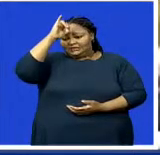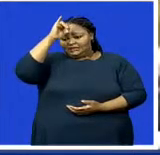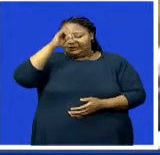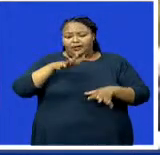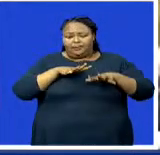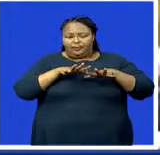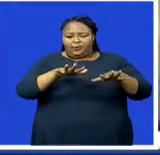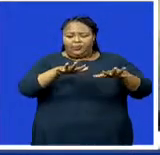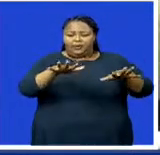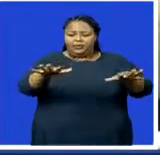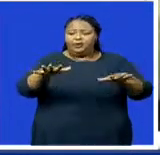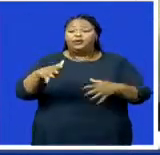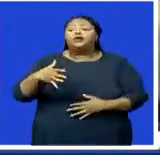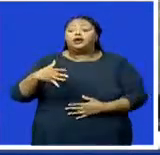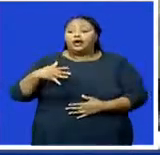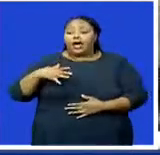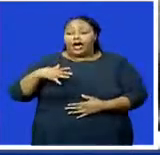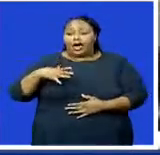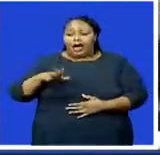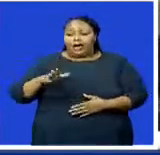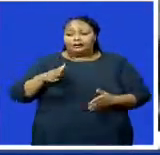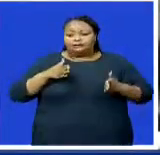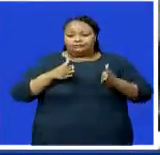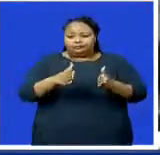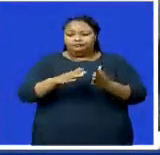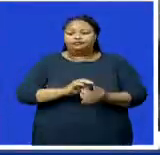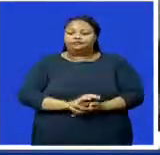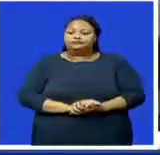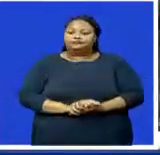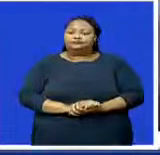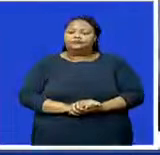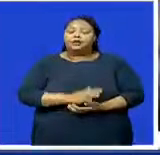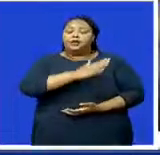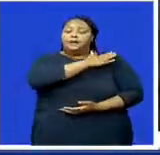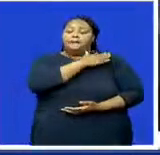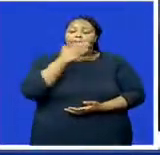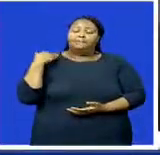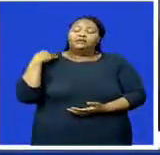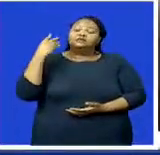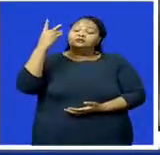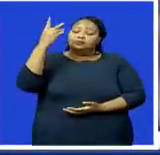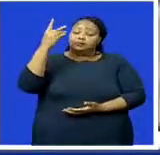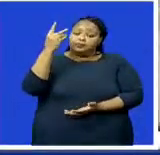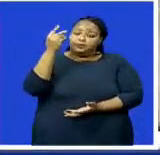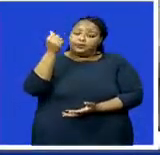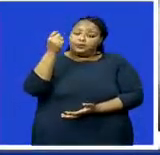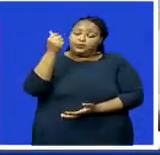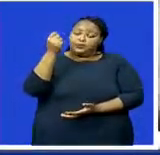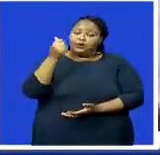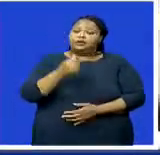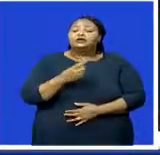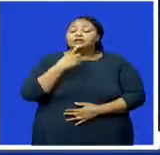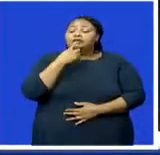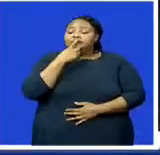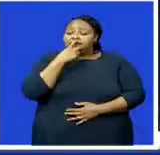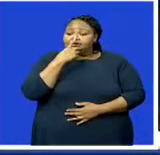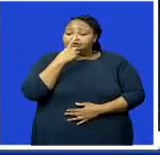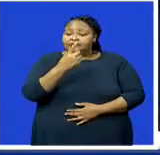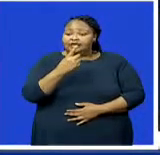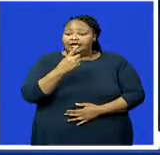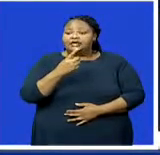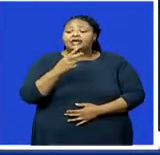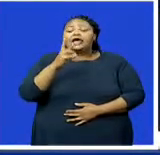etinhlangothini letahlukene. Ngekusho kwenfuna yitemafa Neil Reckenbach nayitfula emaphakelwa lonyaka yaveta ukuthi